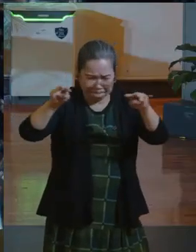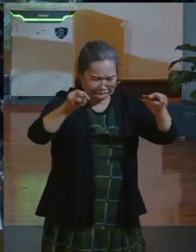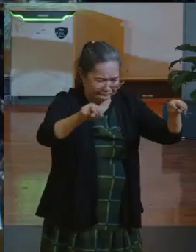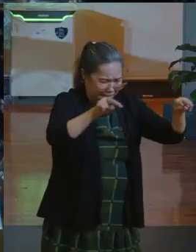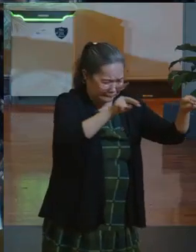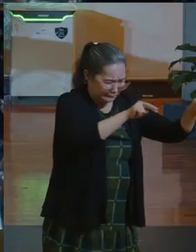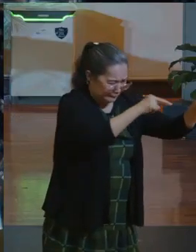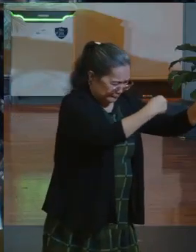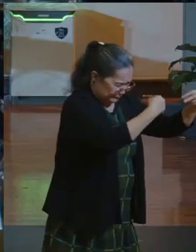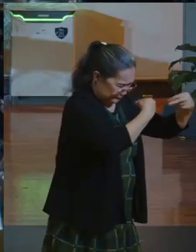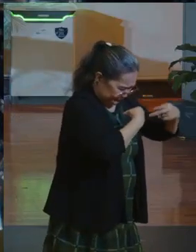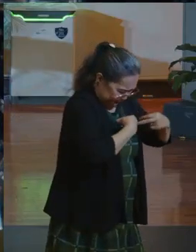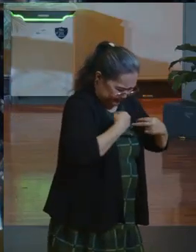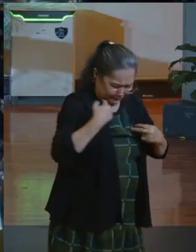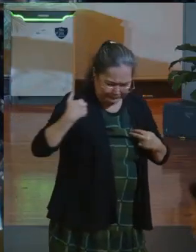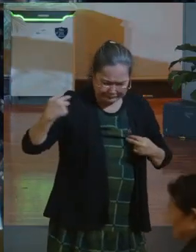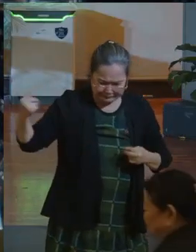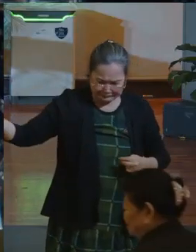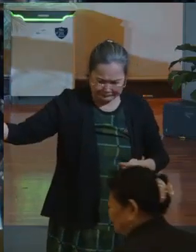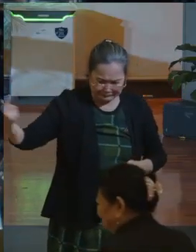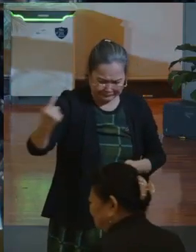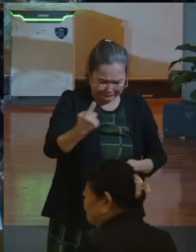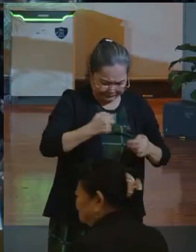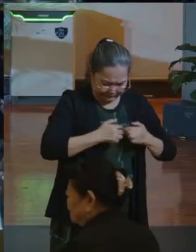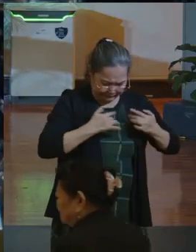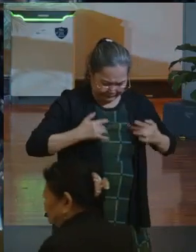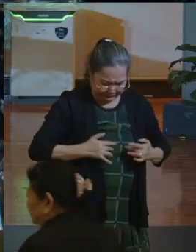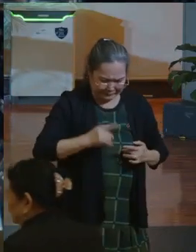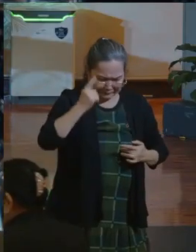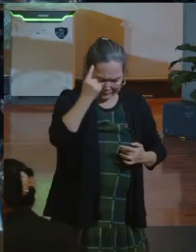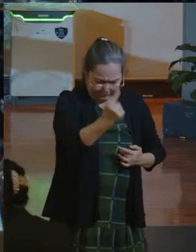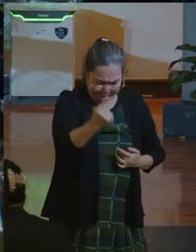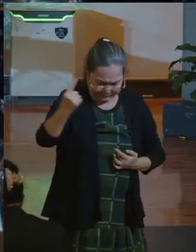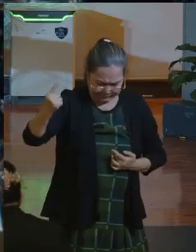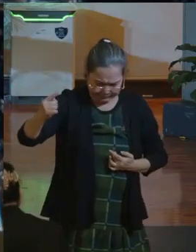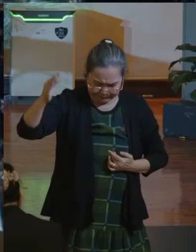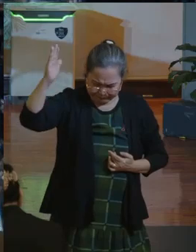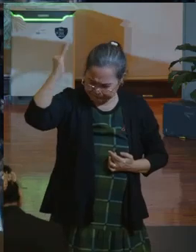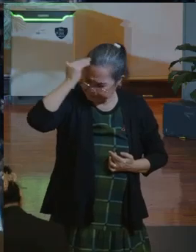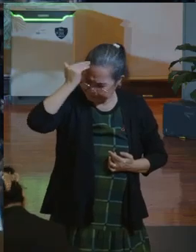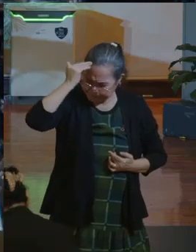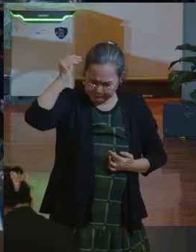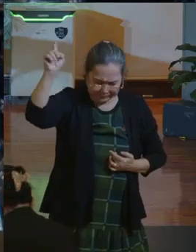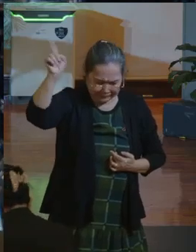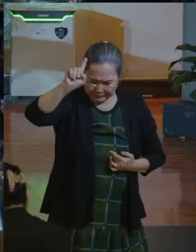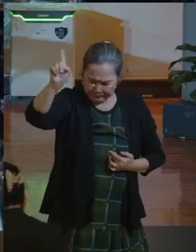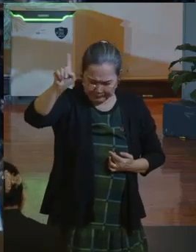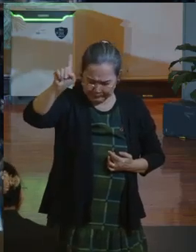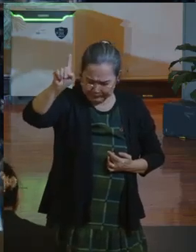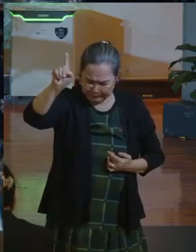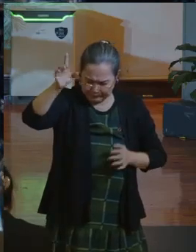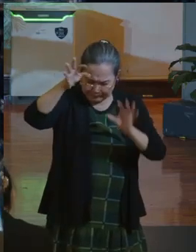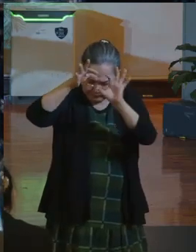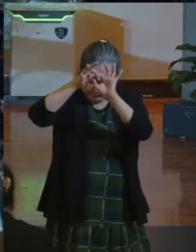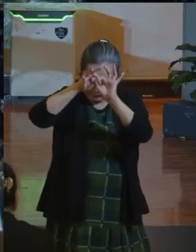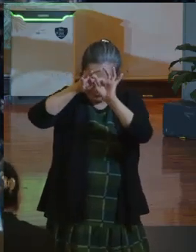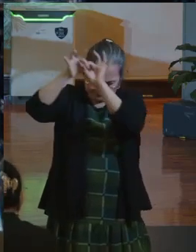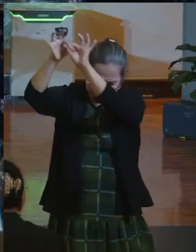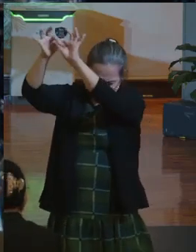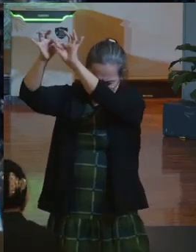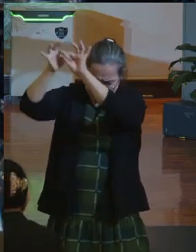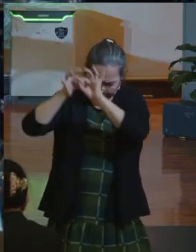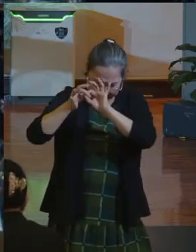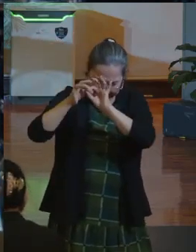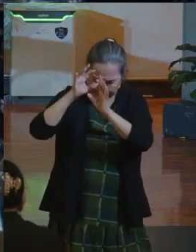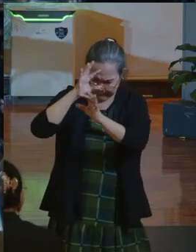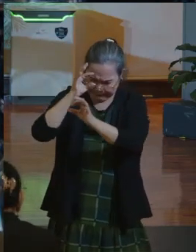puso ng bawat isang tao na narito ngayon. Alam niyo ang estado ng kanilang kaugnayan at